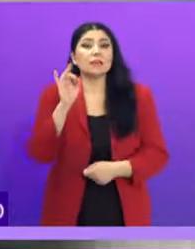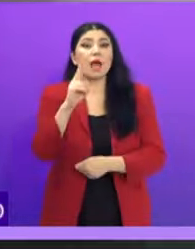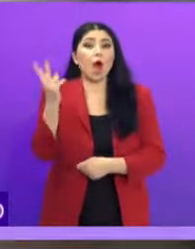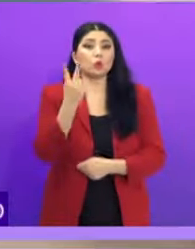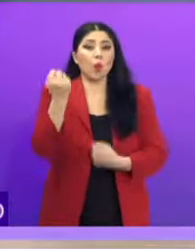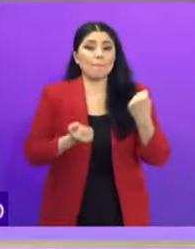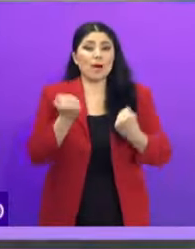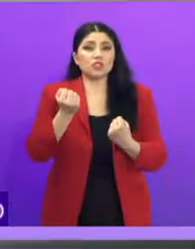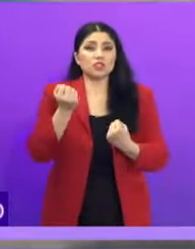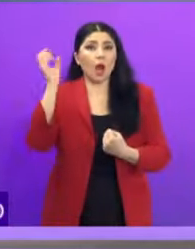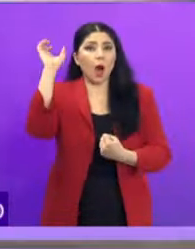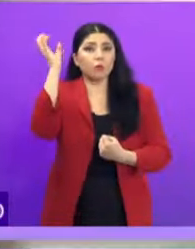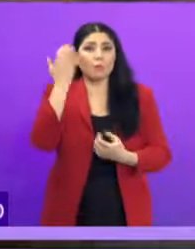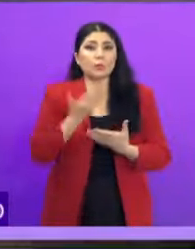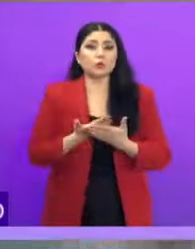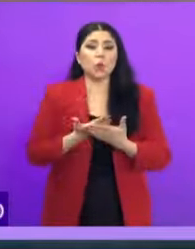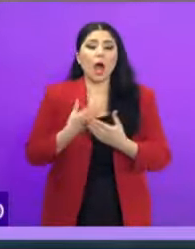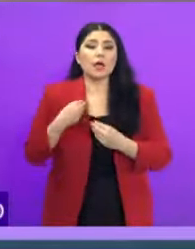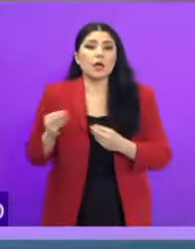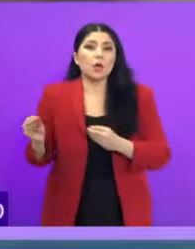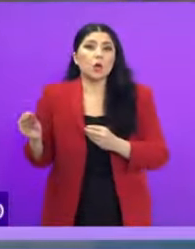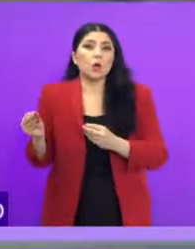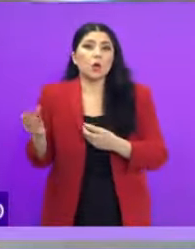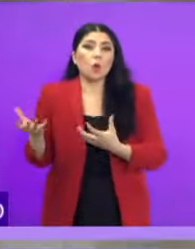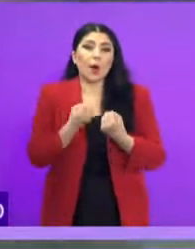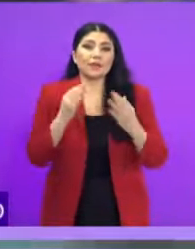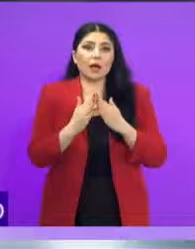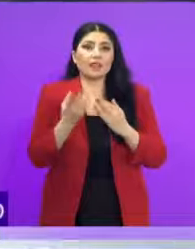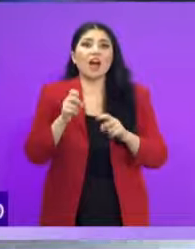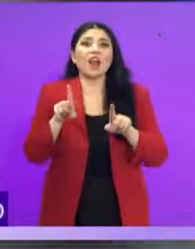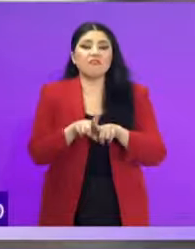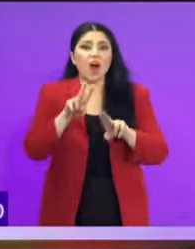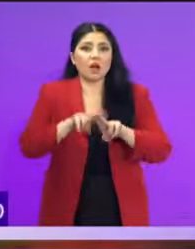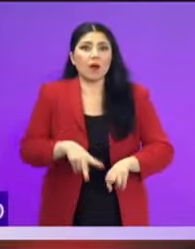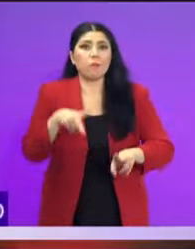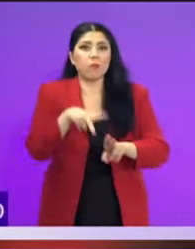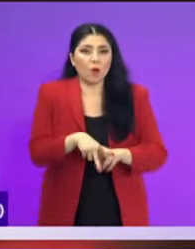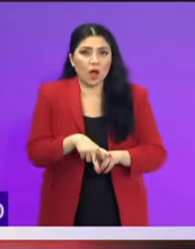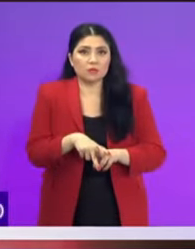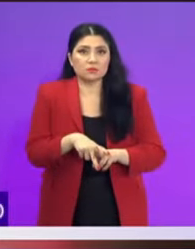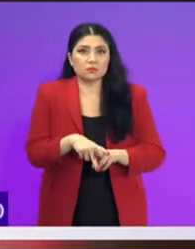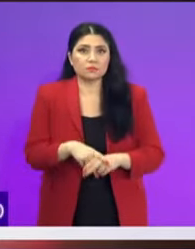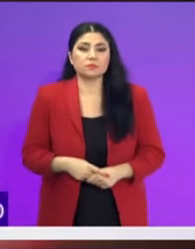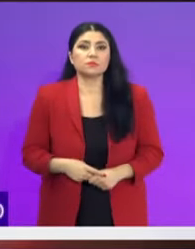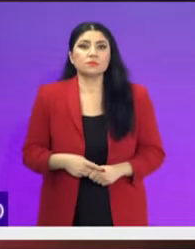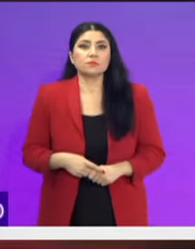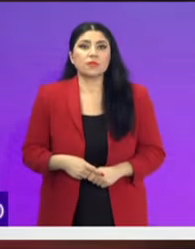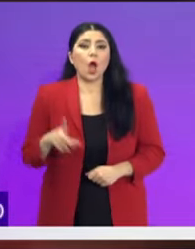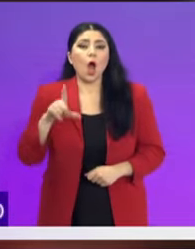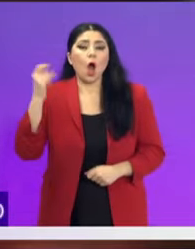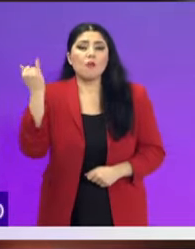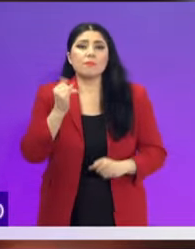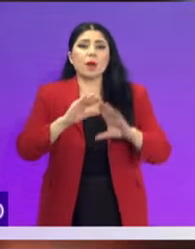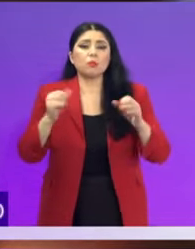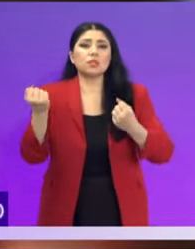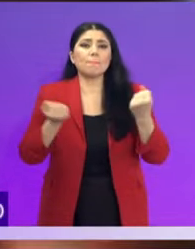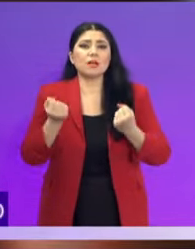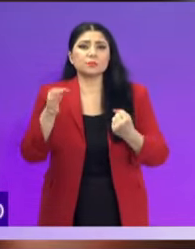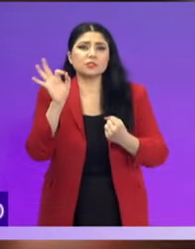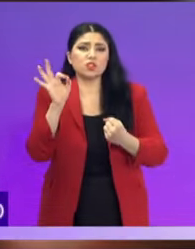ambulanță care să îi preia, însă și aceasta a rămas blocată. S-a intervenit cu mai multe utilaje și abia